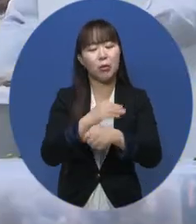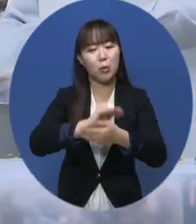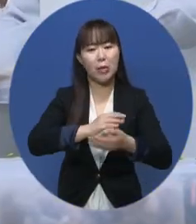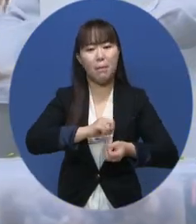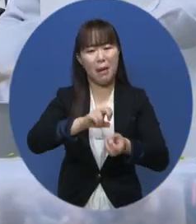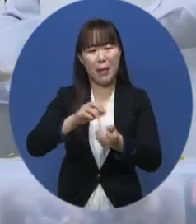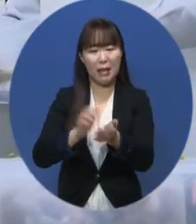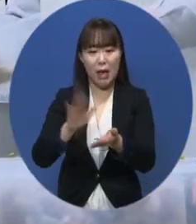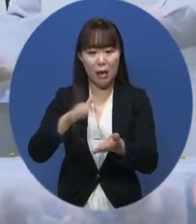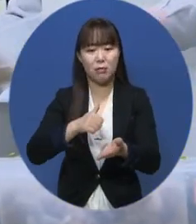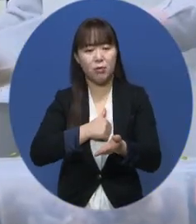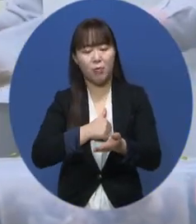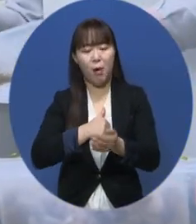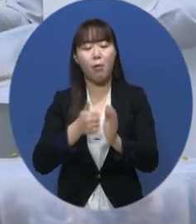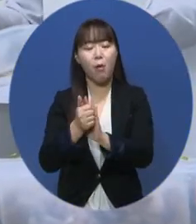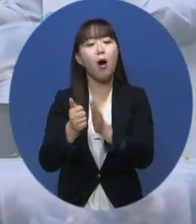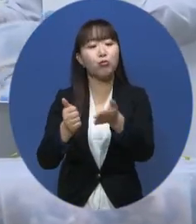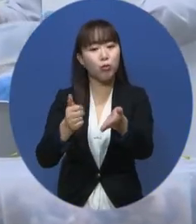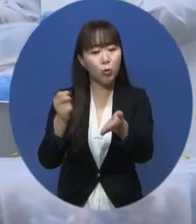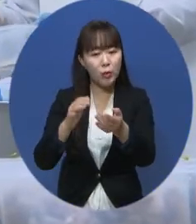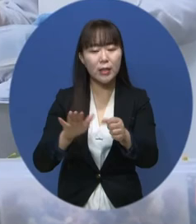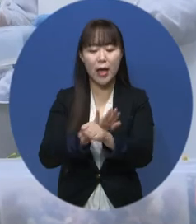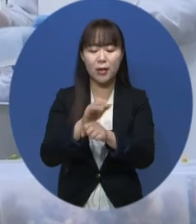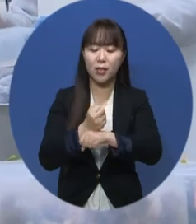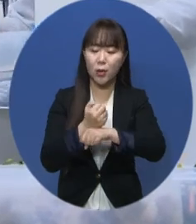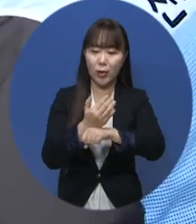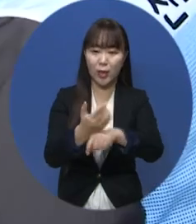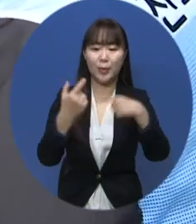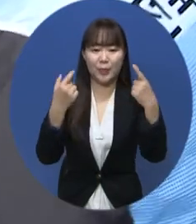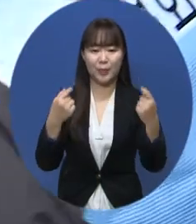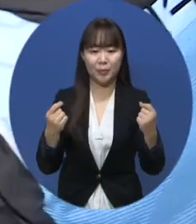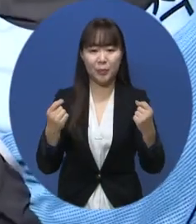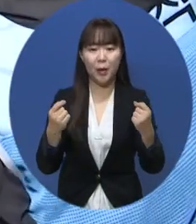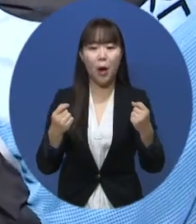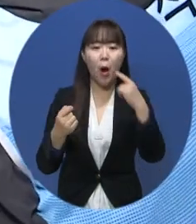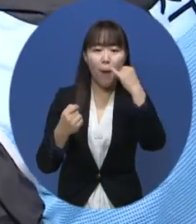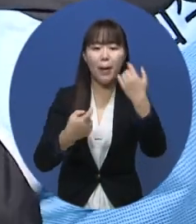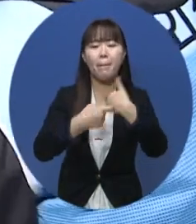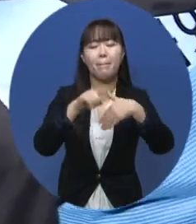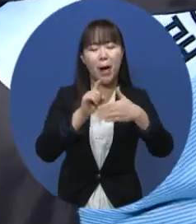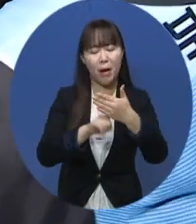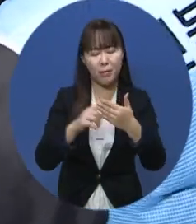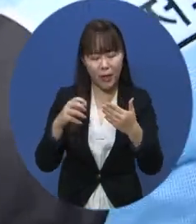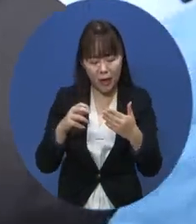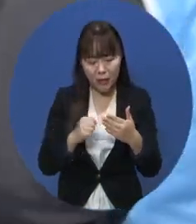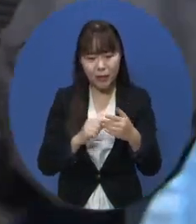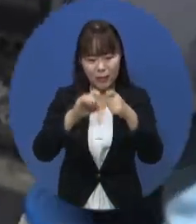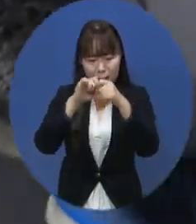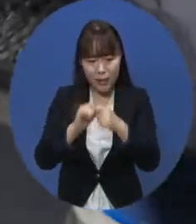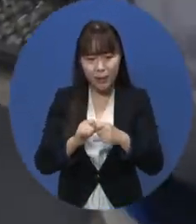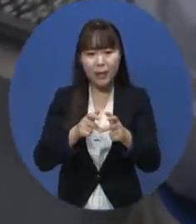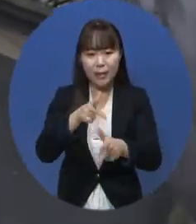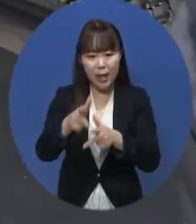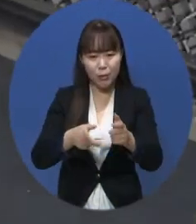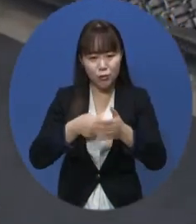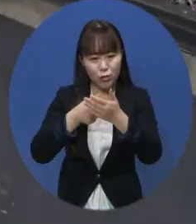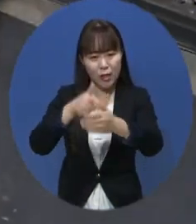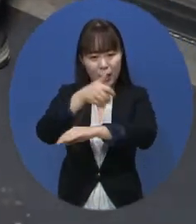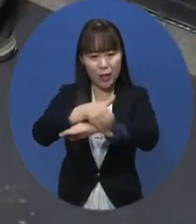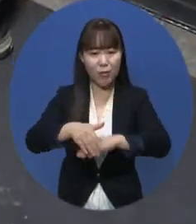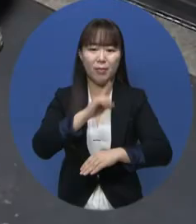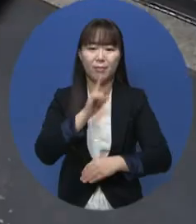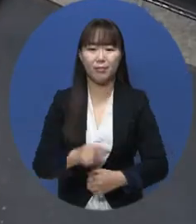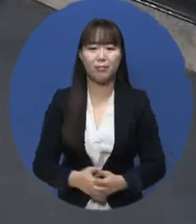아이들의 자존감을 세워주고 사랑을 전달하는 사업인 만큼 엄마의 마음으로 더 세심하게 사업을 추진해